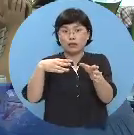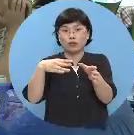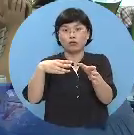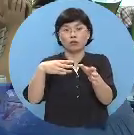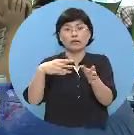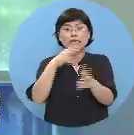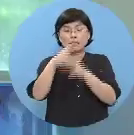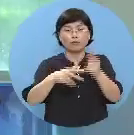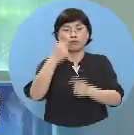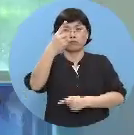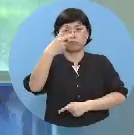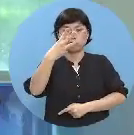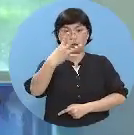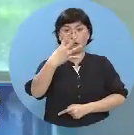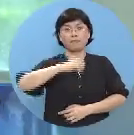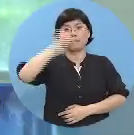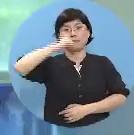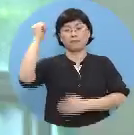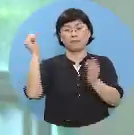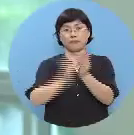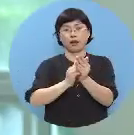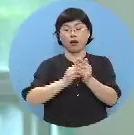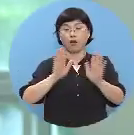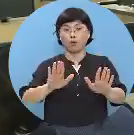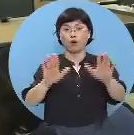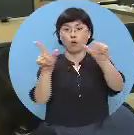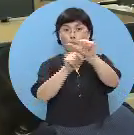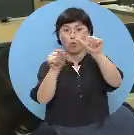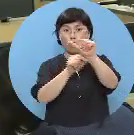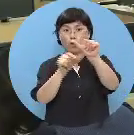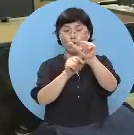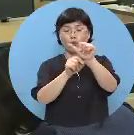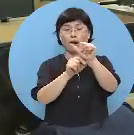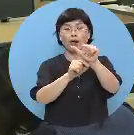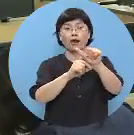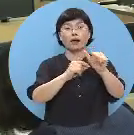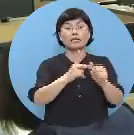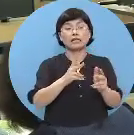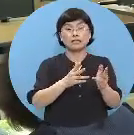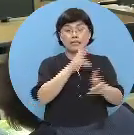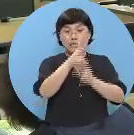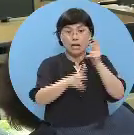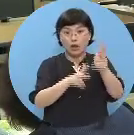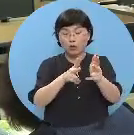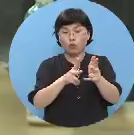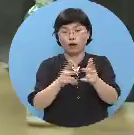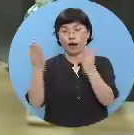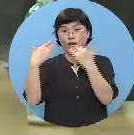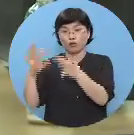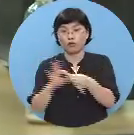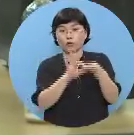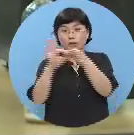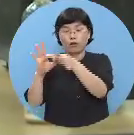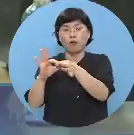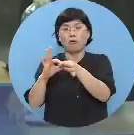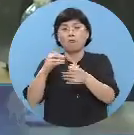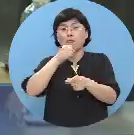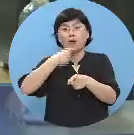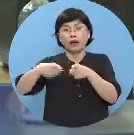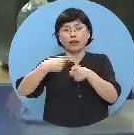사업 4관왕을 달성했습니다. 금년 5월 달 산학협력 선도전문대학 육성사업